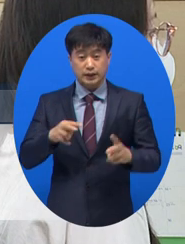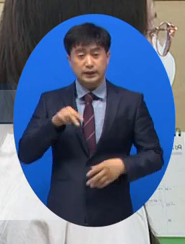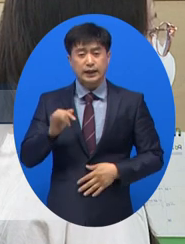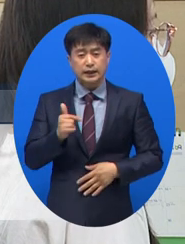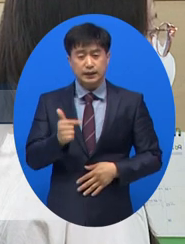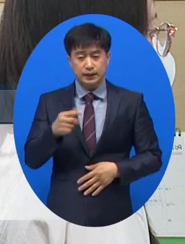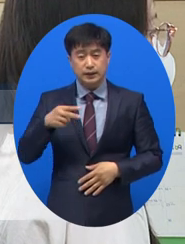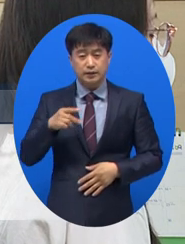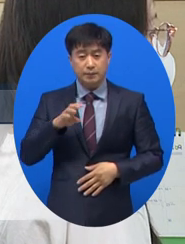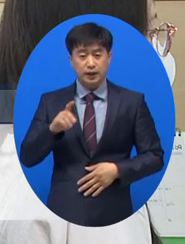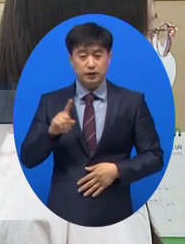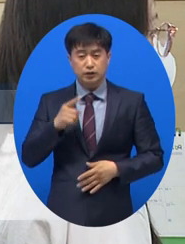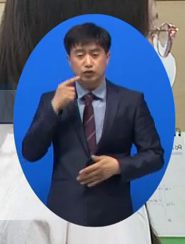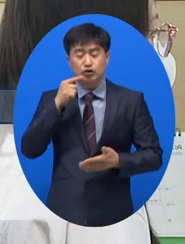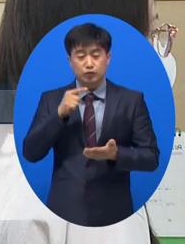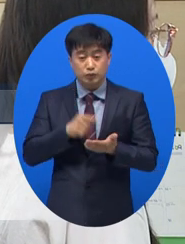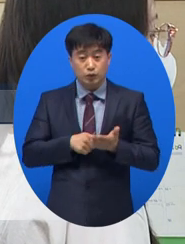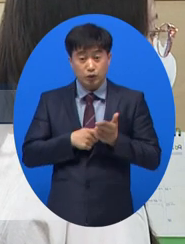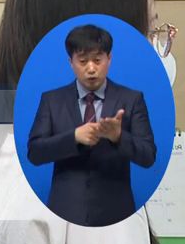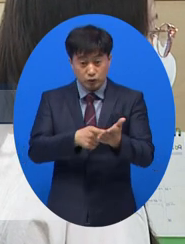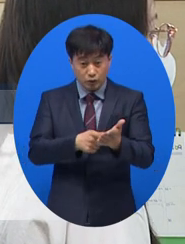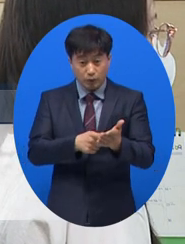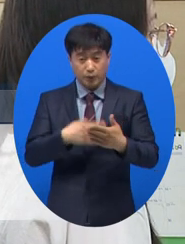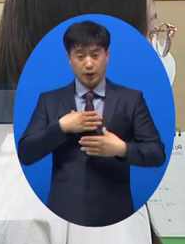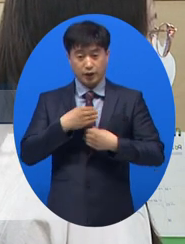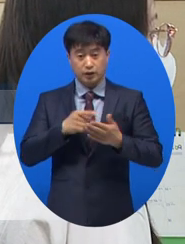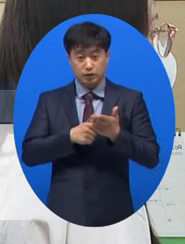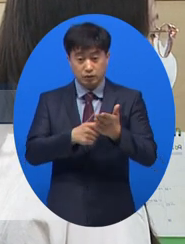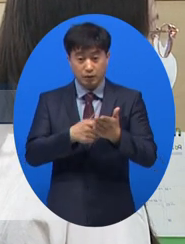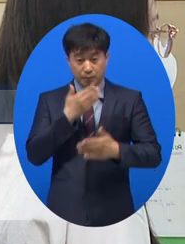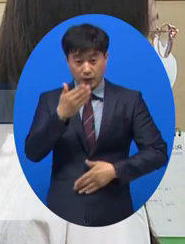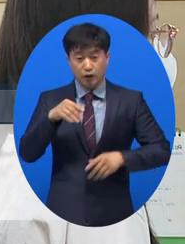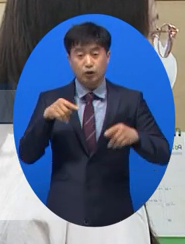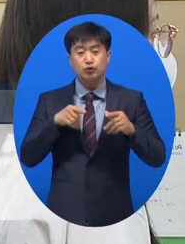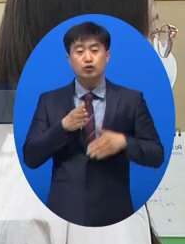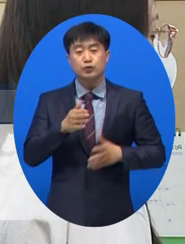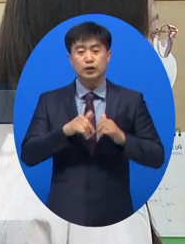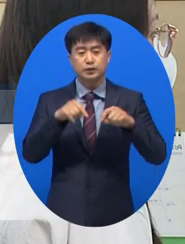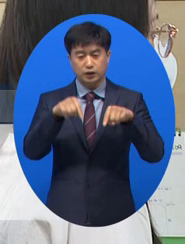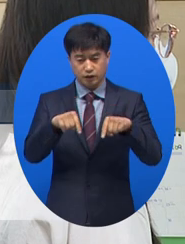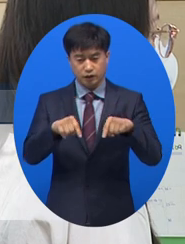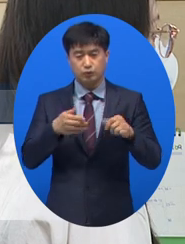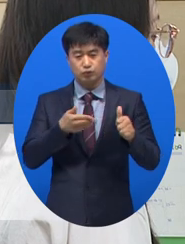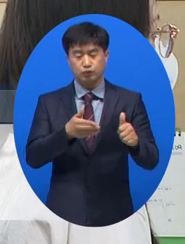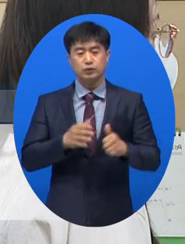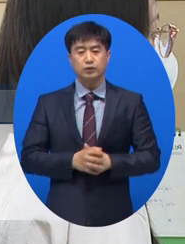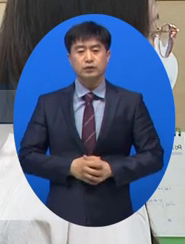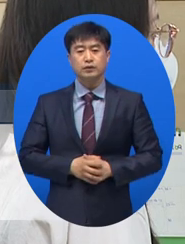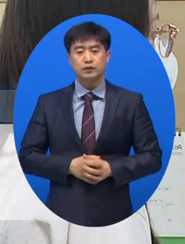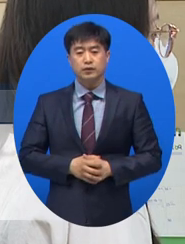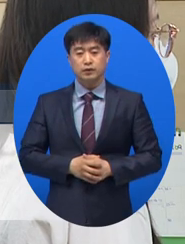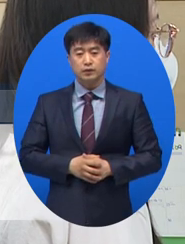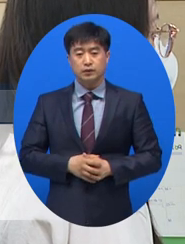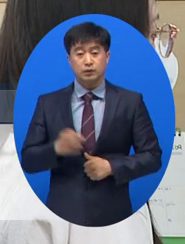샌드박스 신청을 쉽고 편하게 할 수 있도록 전문가가 컨설팅을 해주고 있습니다